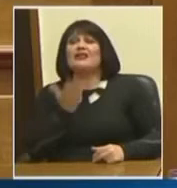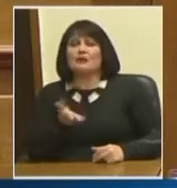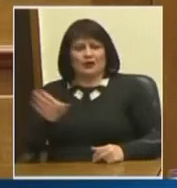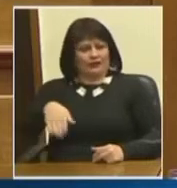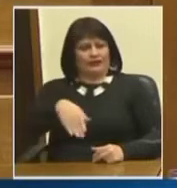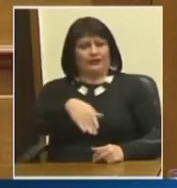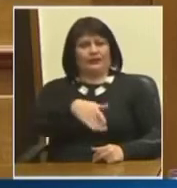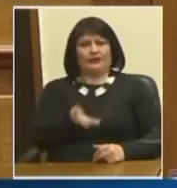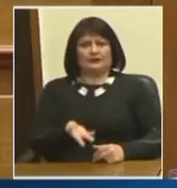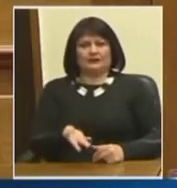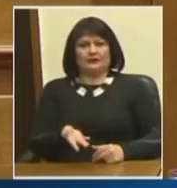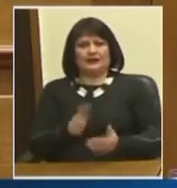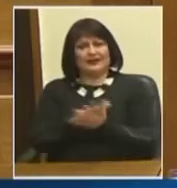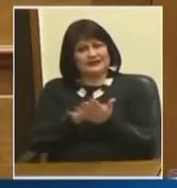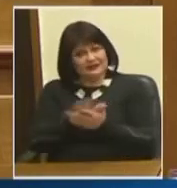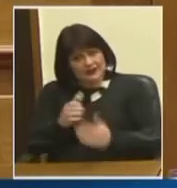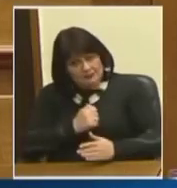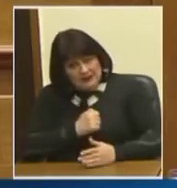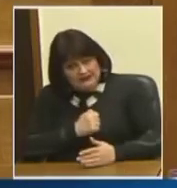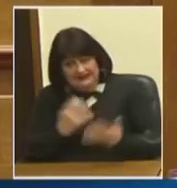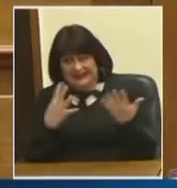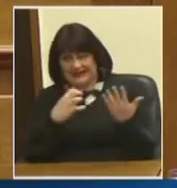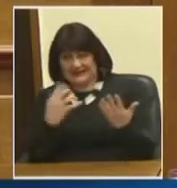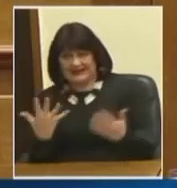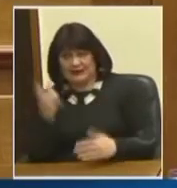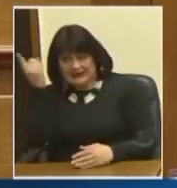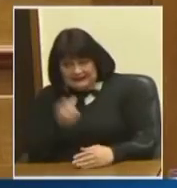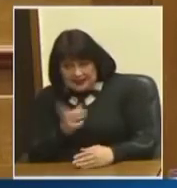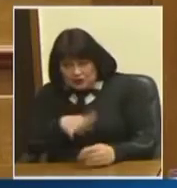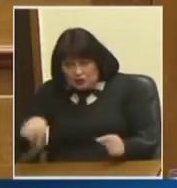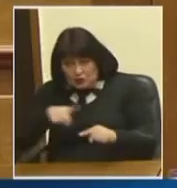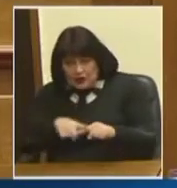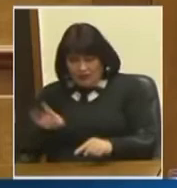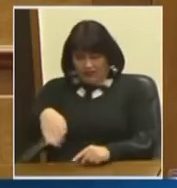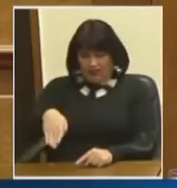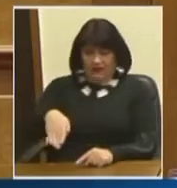υποτιμά την θρησκευτική πίστη του 95% του ελληνικού λαού.